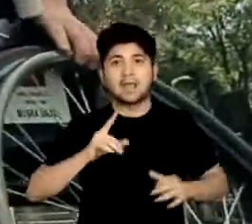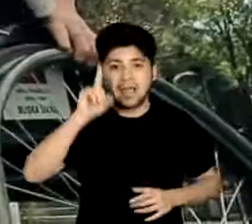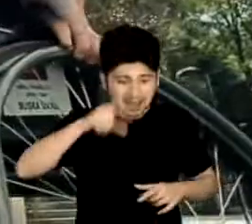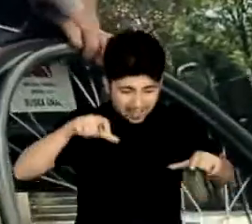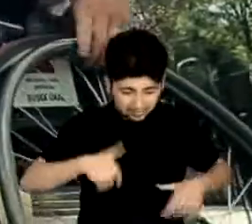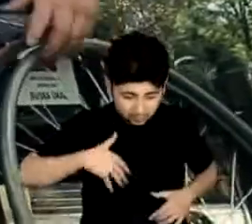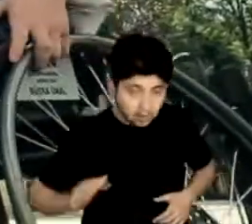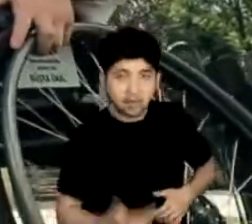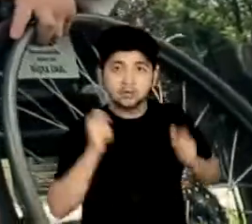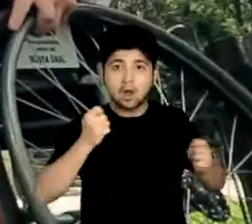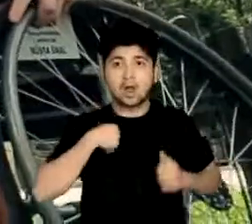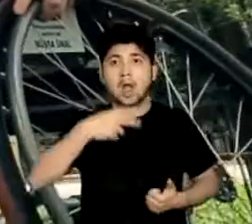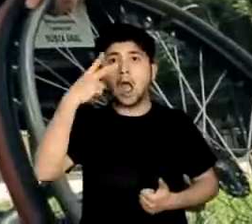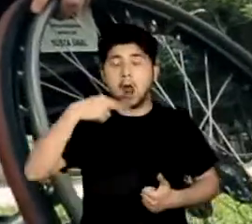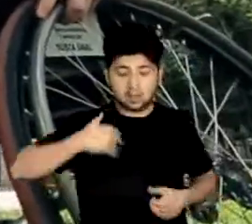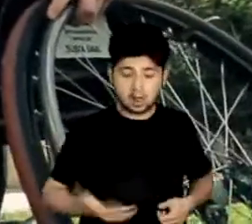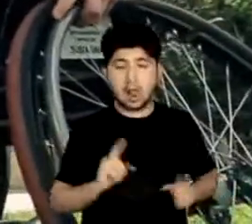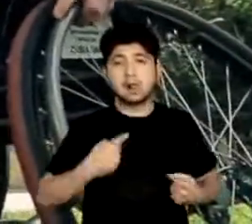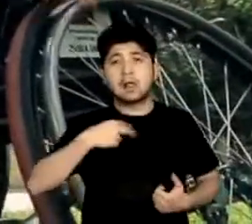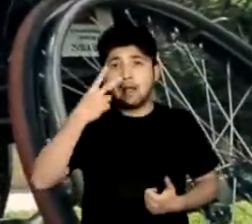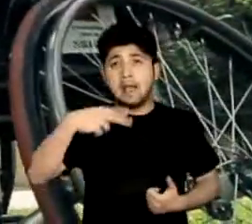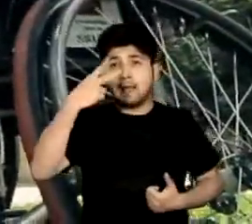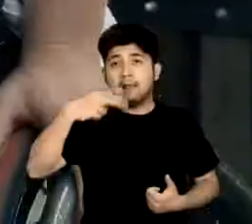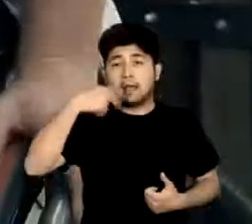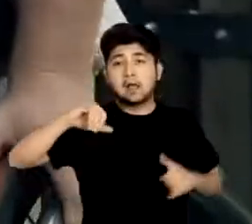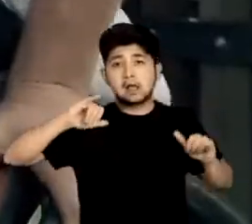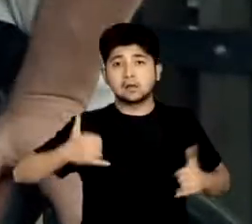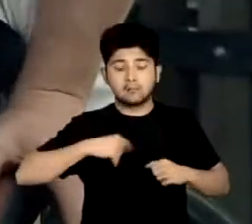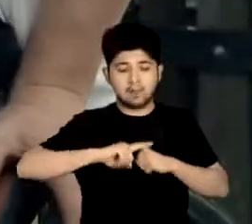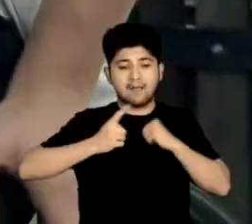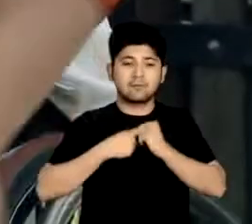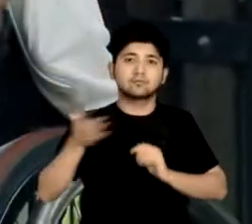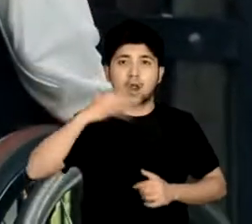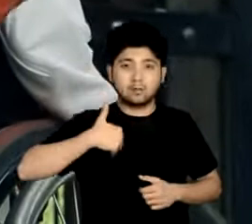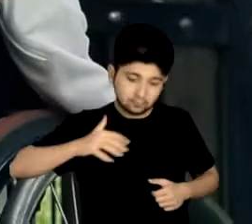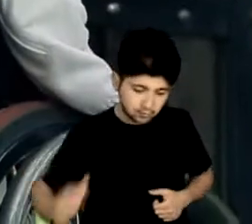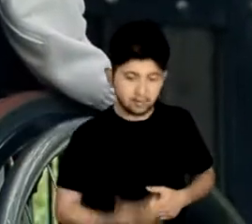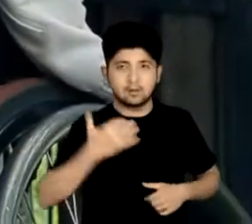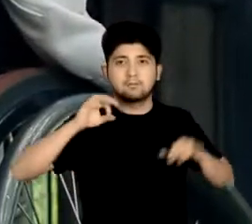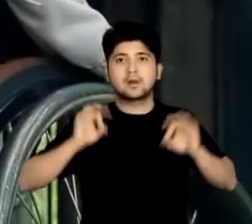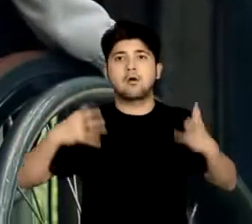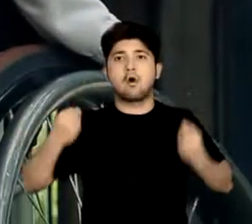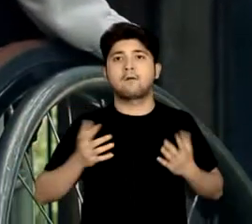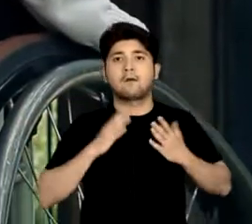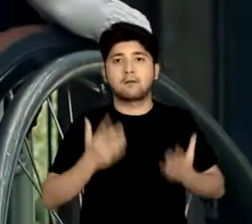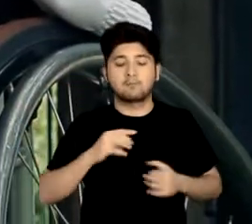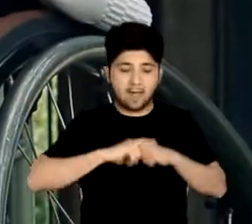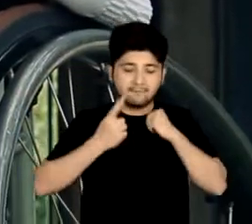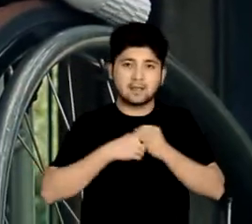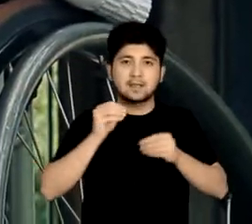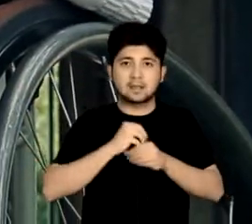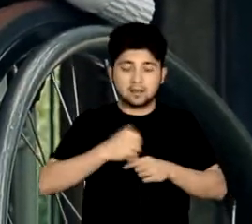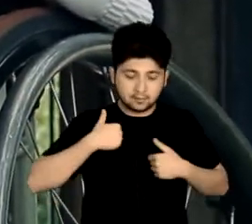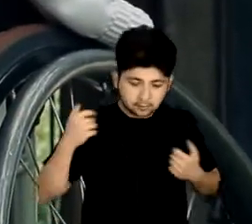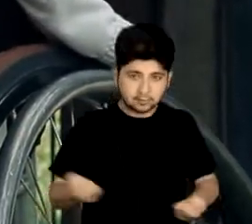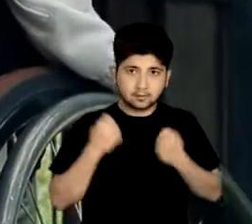topu bir yerden alamadım. Ağlıyordum hiç alamadığımda. Başarırım diyordum. Her bir hafta sonra o topu yerden almaya başladım açıkçası. Bir haftada her